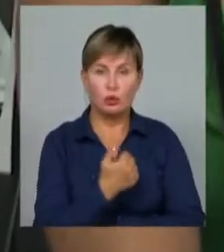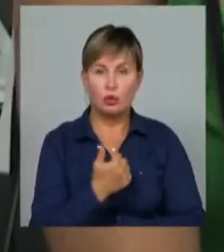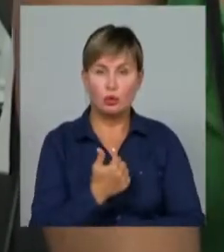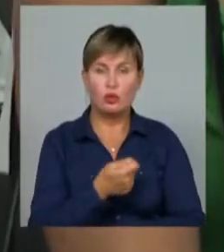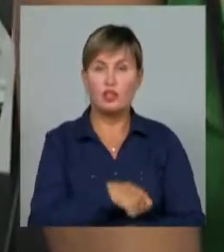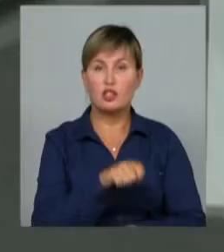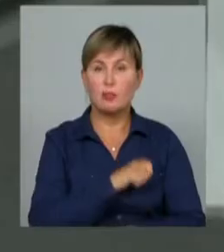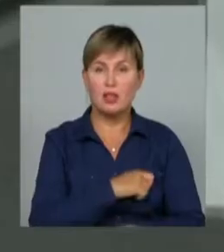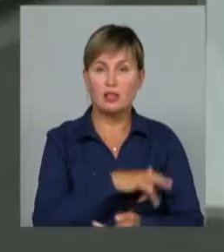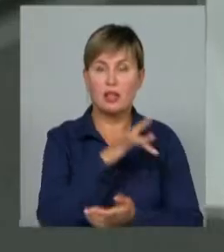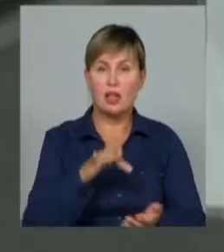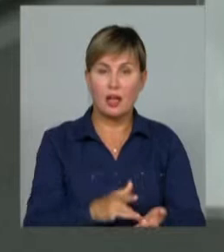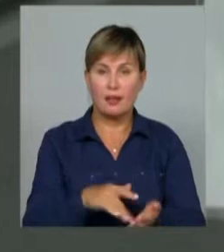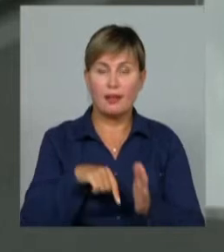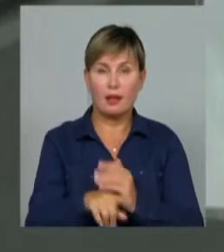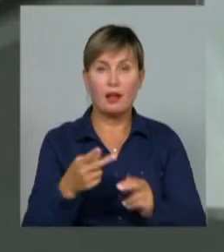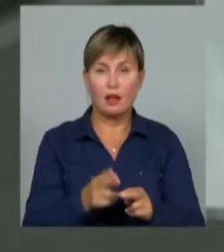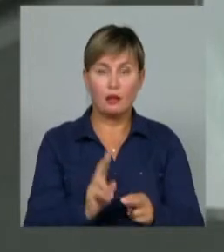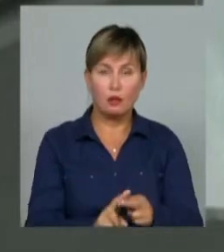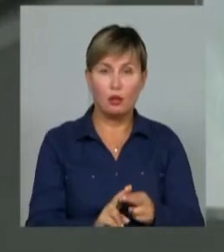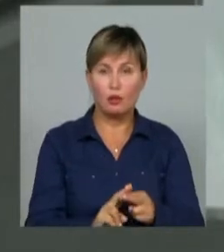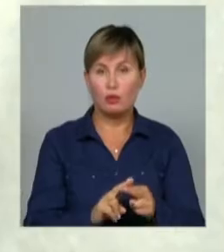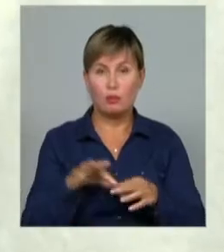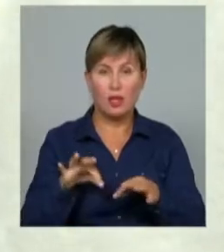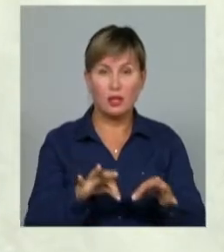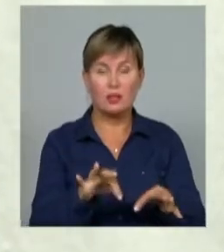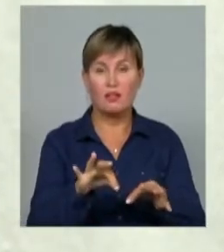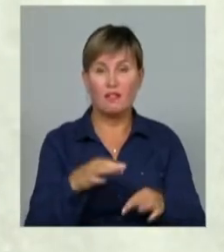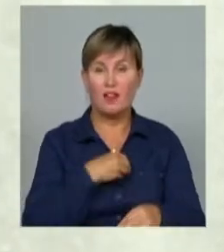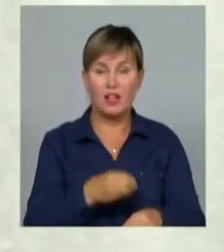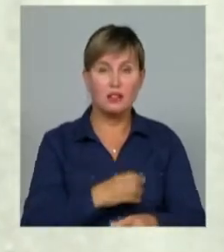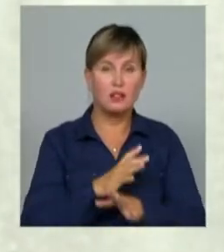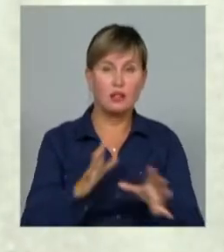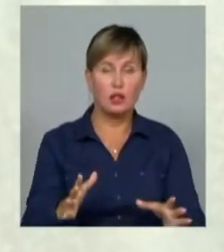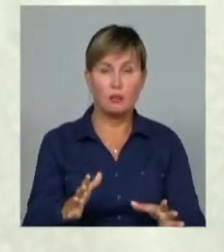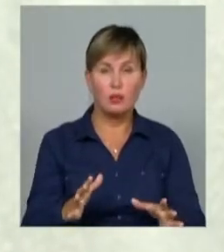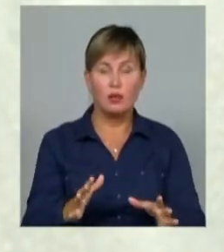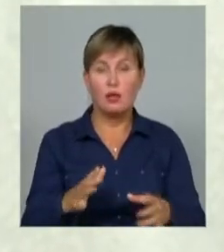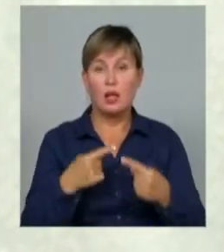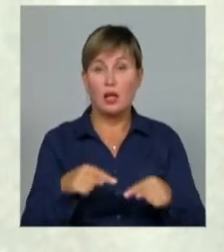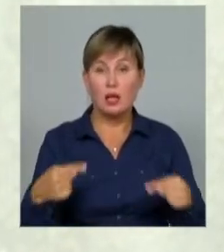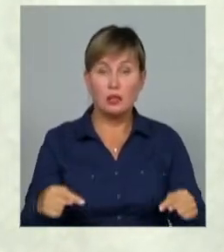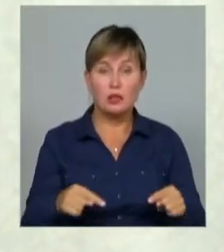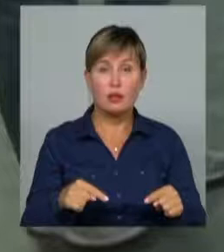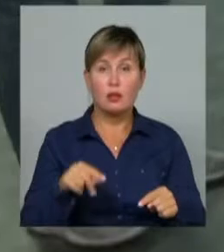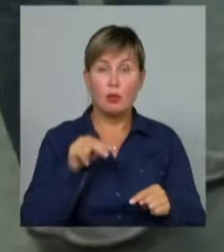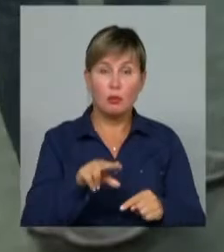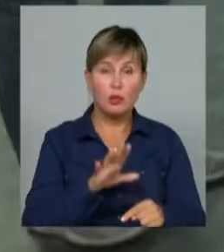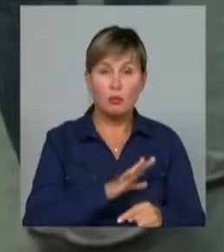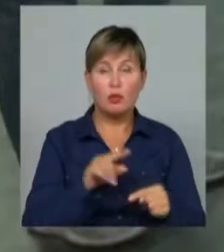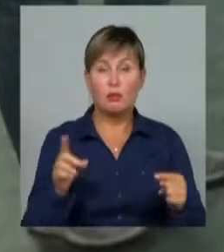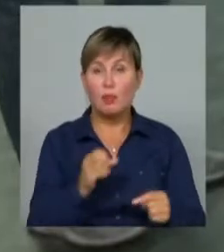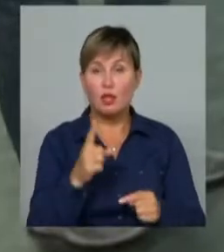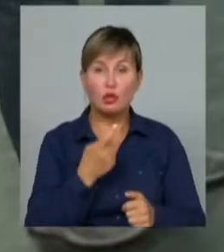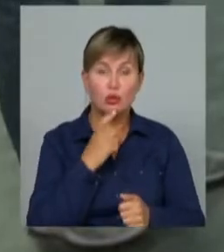В испанских городах протестов, которые прокатились по соседней Франции, не было. Санитарные пропуска также были приняты без особых